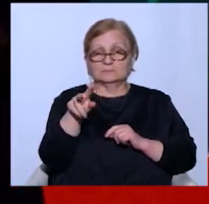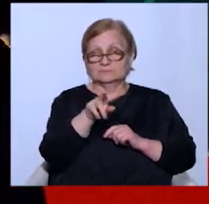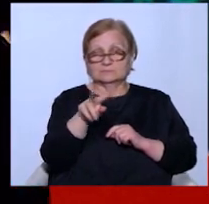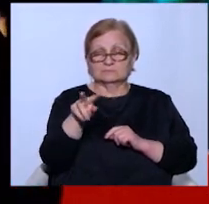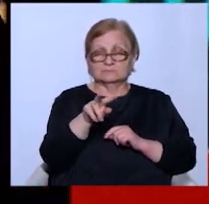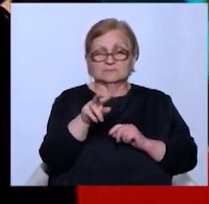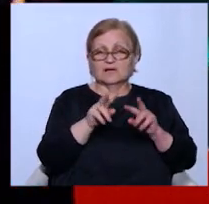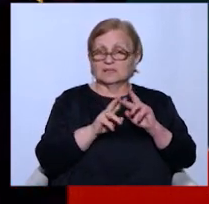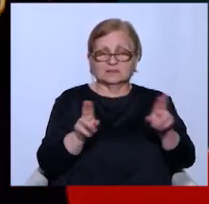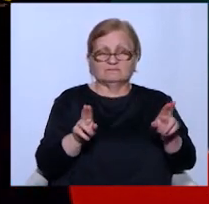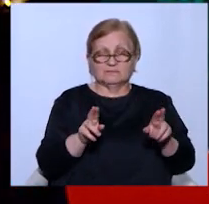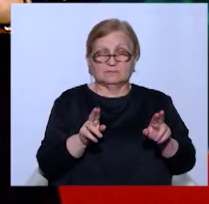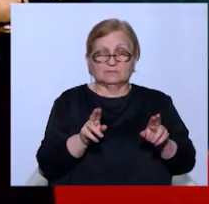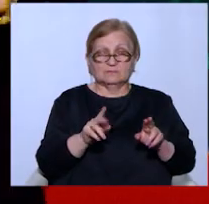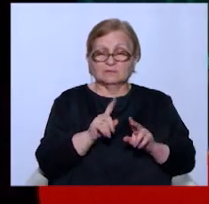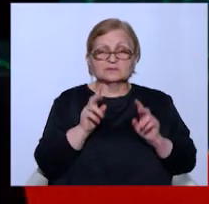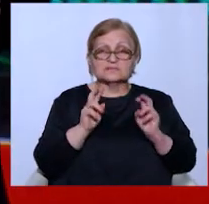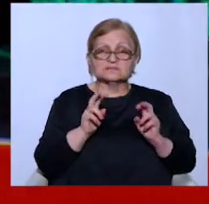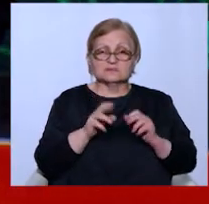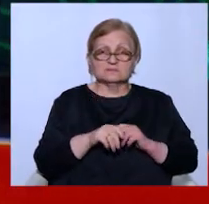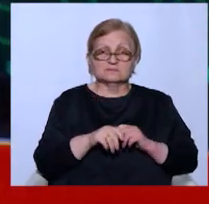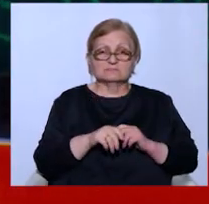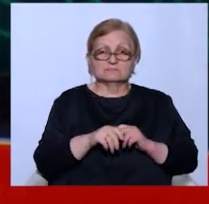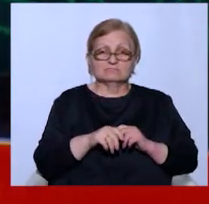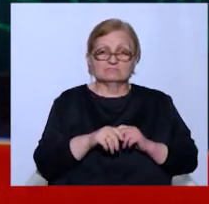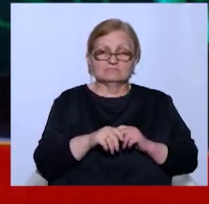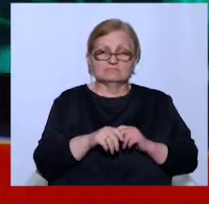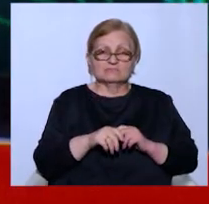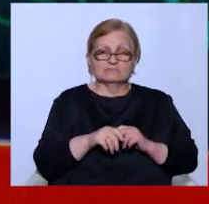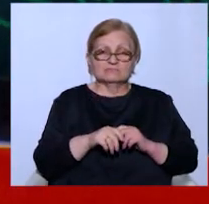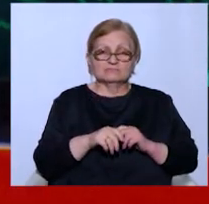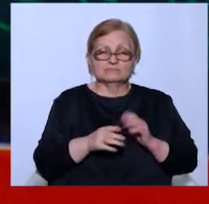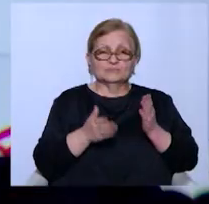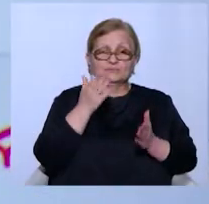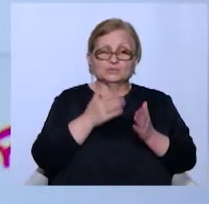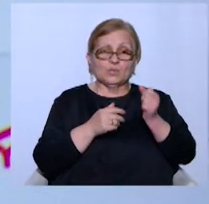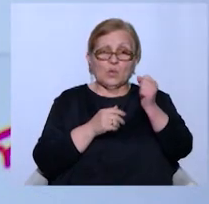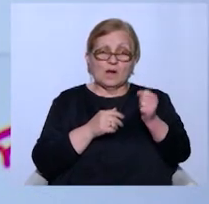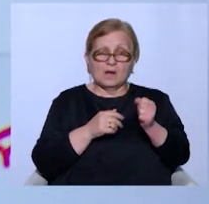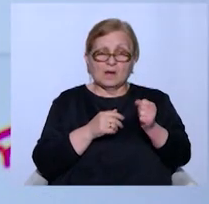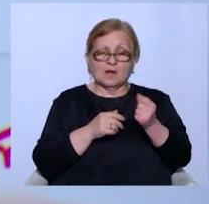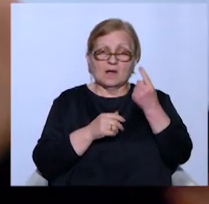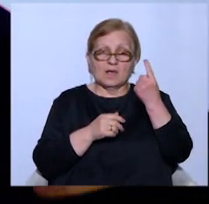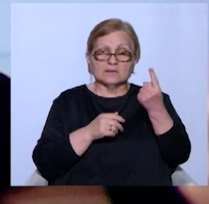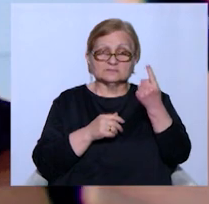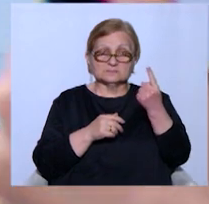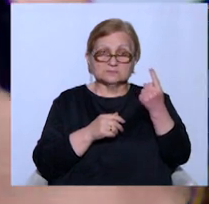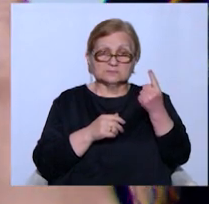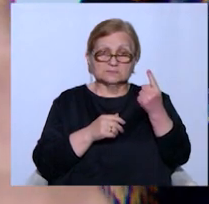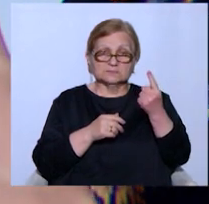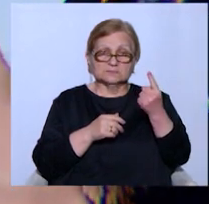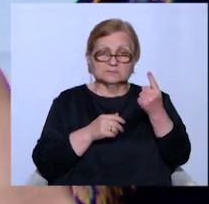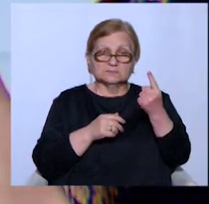5 ერთად იგივეა. აი ეს რას ნიშნავს? აი თქვა რას ნიშნავს, რომ გავიასროთ. Თუ A არის ერთი ერთეულის ტოლი, აი აქ რა